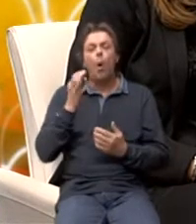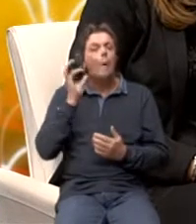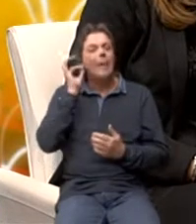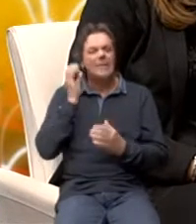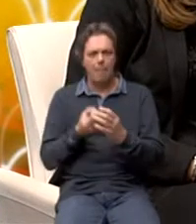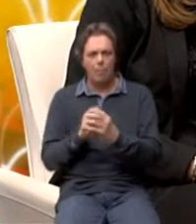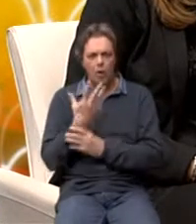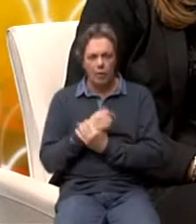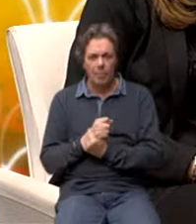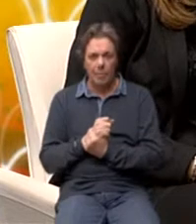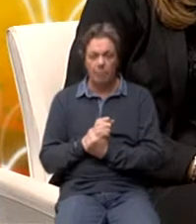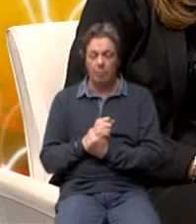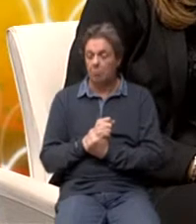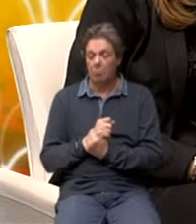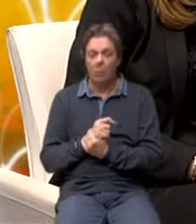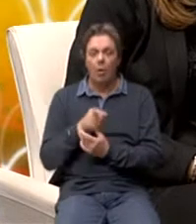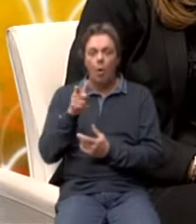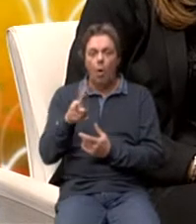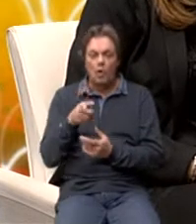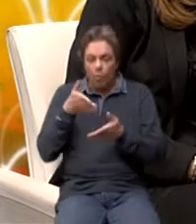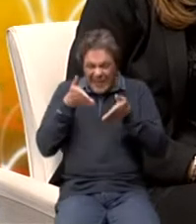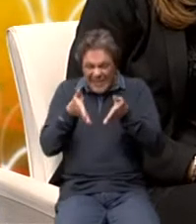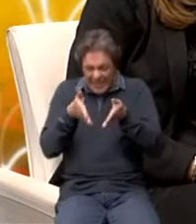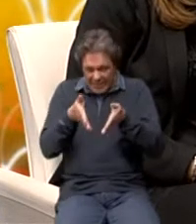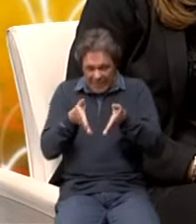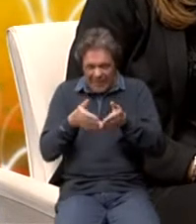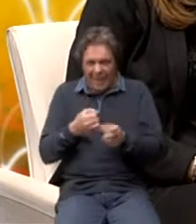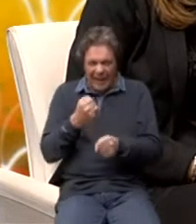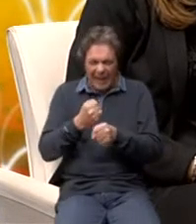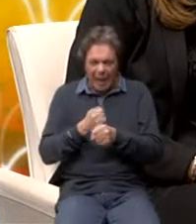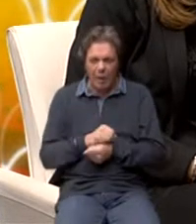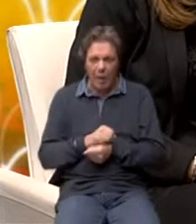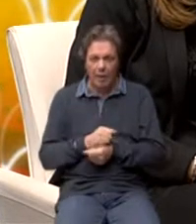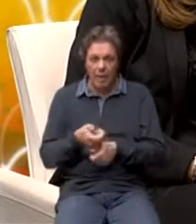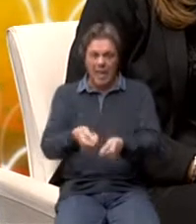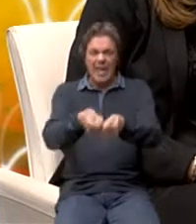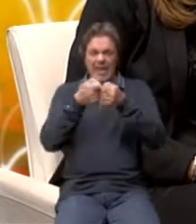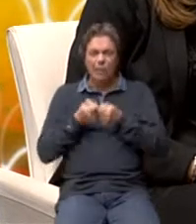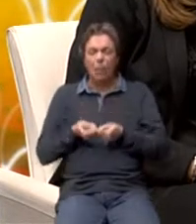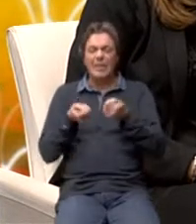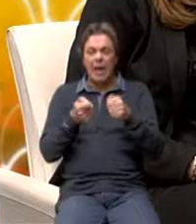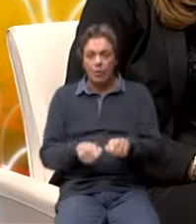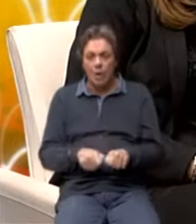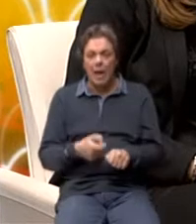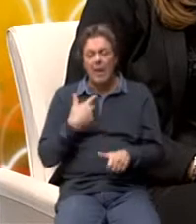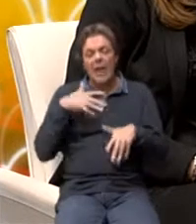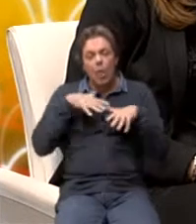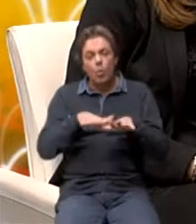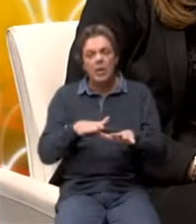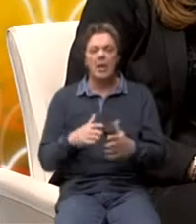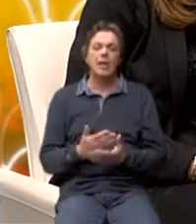mesnim proizvodima. Dakle, oni su iz tih radova izvukli zaključak da ljudi